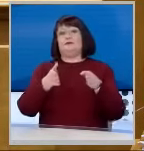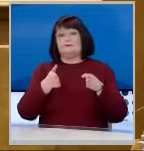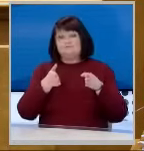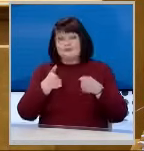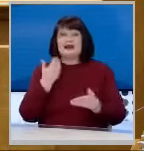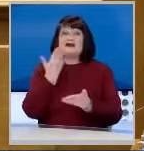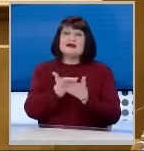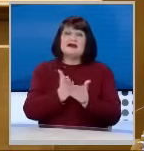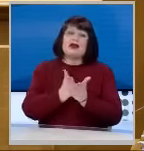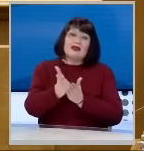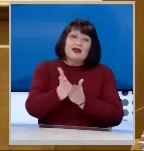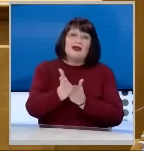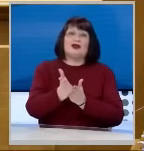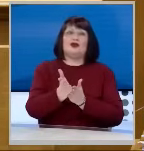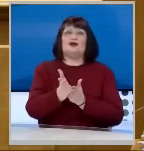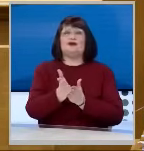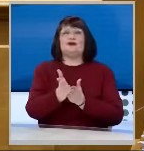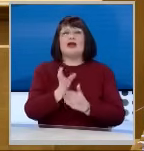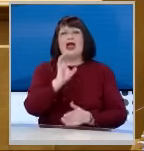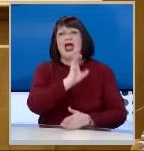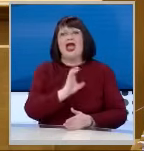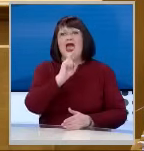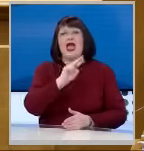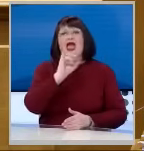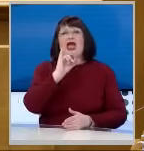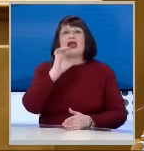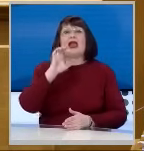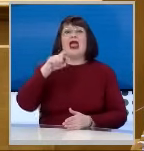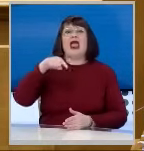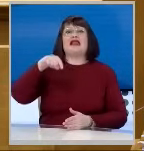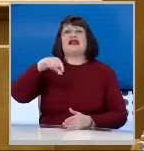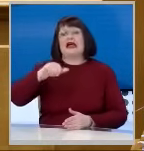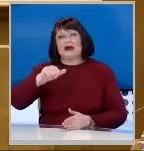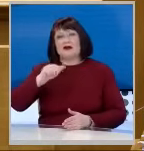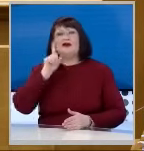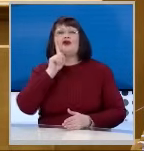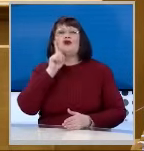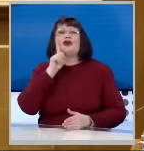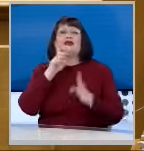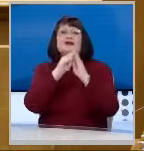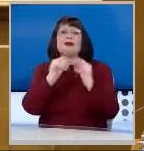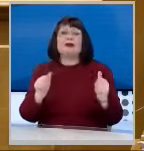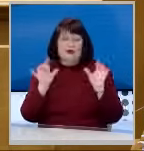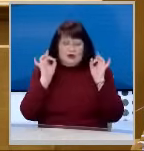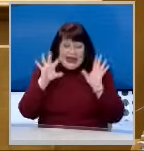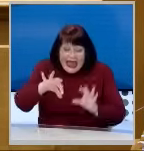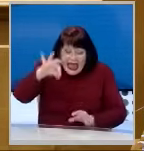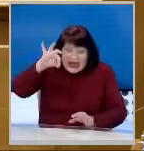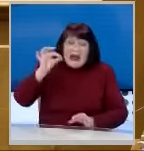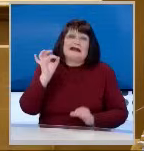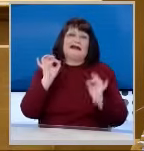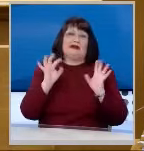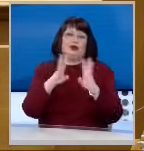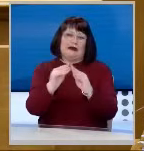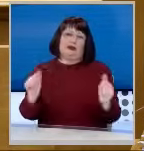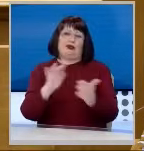δικαίωση η εριέτα που δεν βρέθηκε ίχνος της μέχρι σήμερα ζητούν